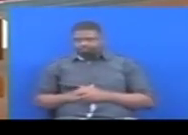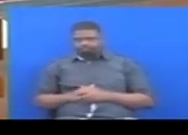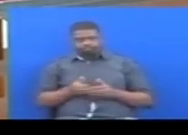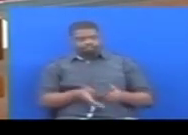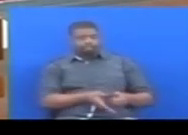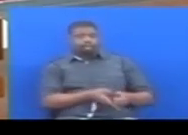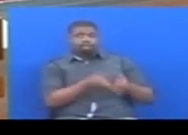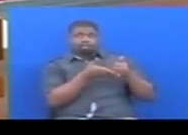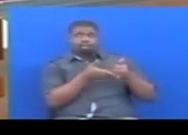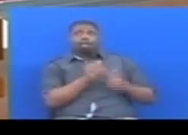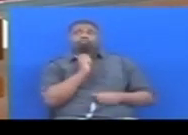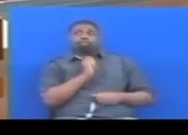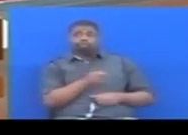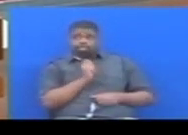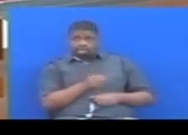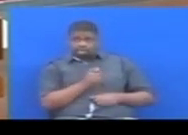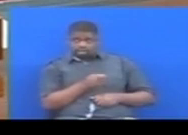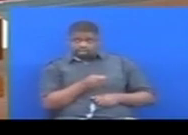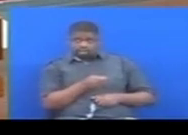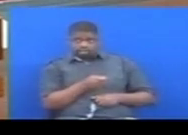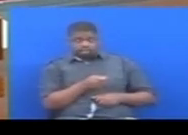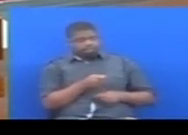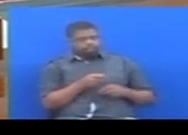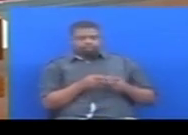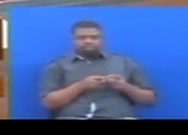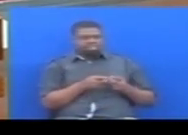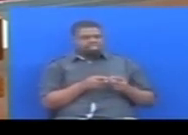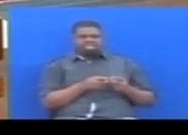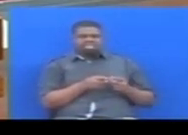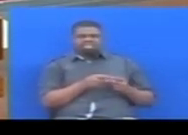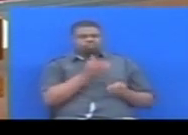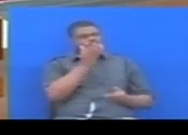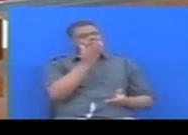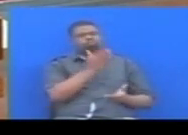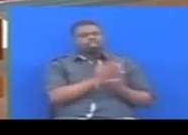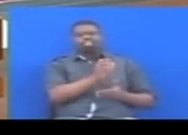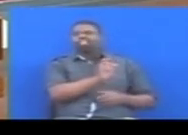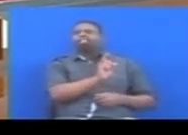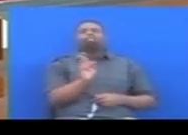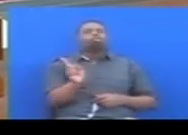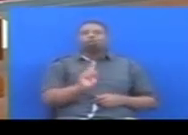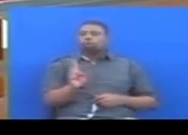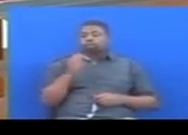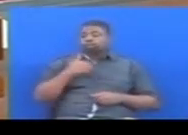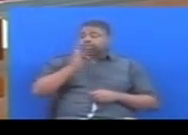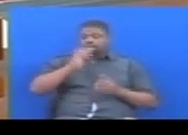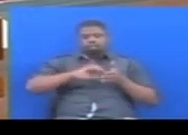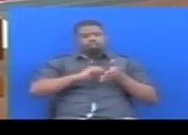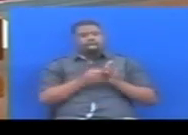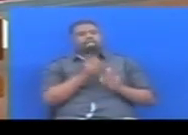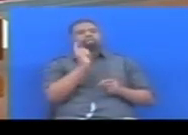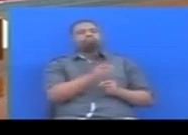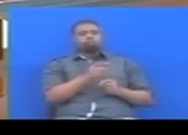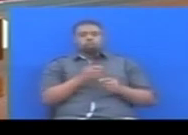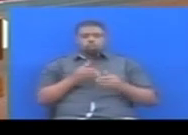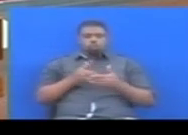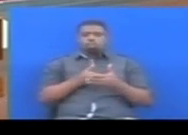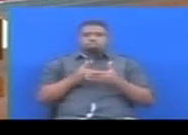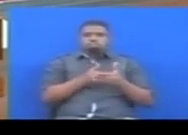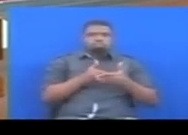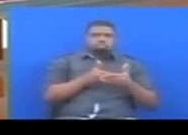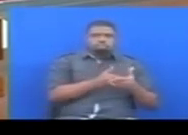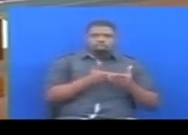Spika, pia sio kweli kwa serikali na mkakati wa kukwamisha maendeleo ya mkoa wa Kigoma na